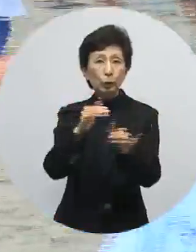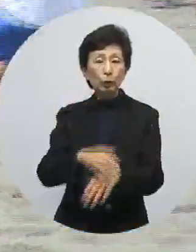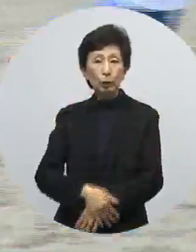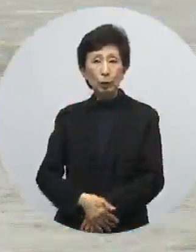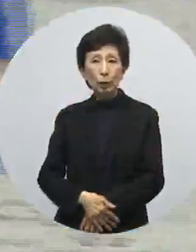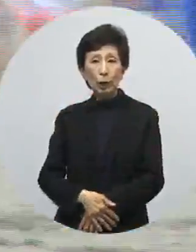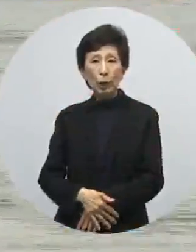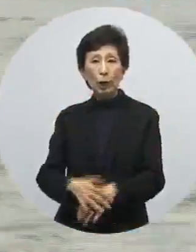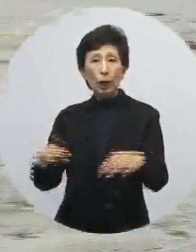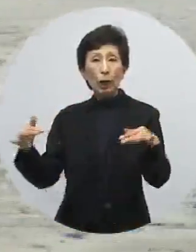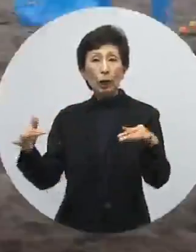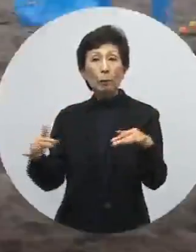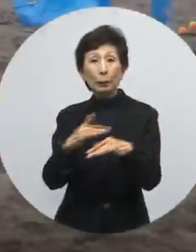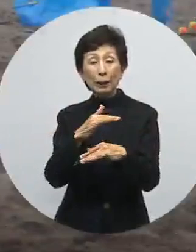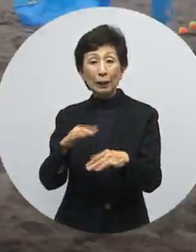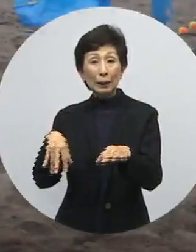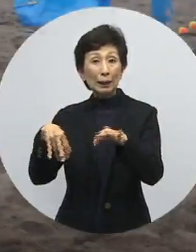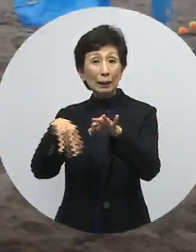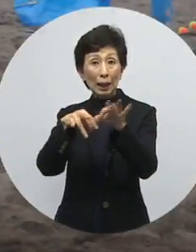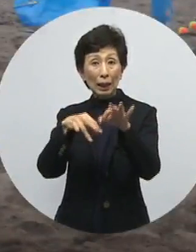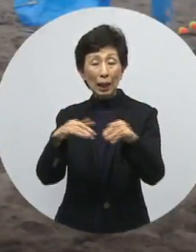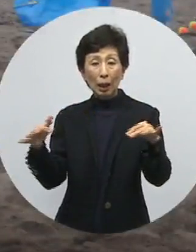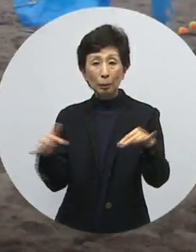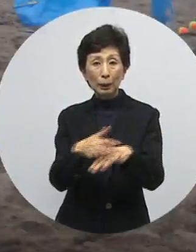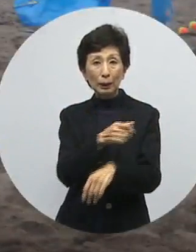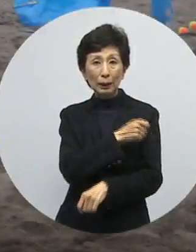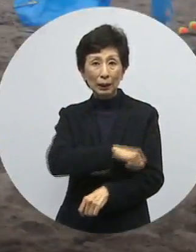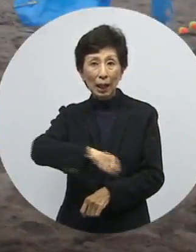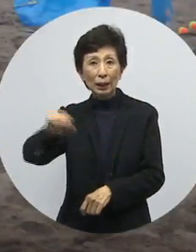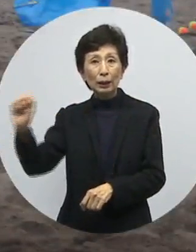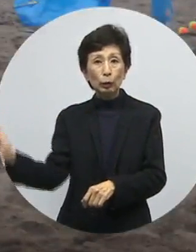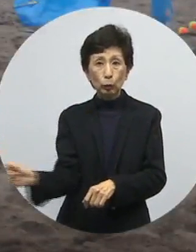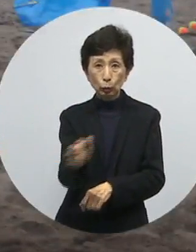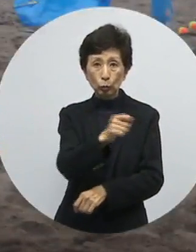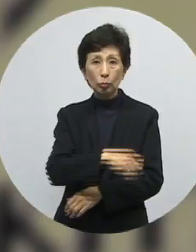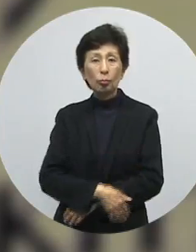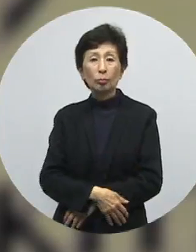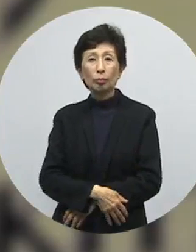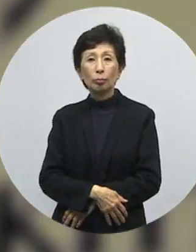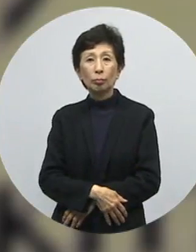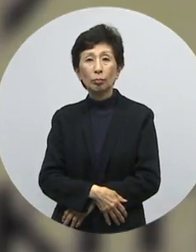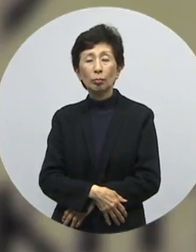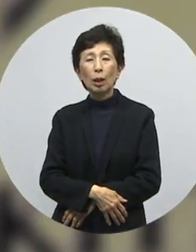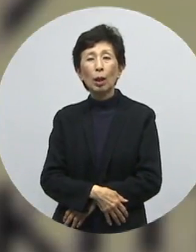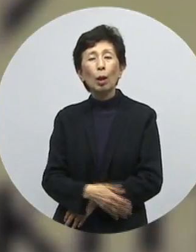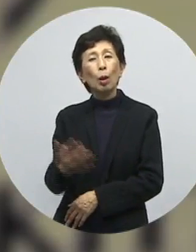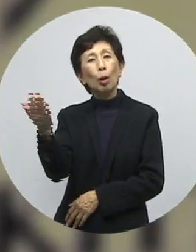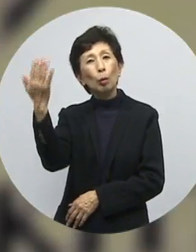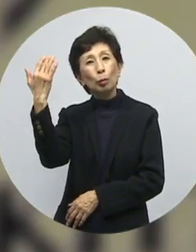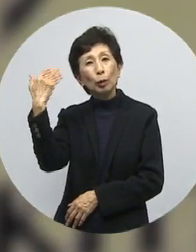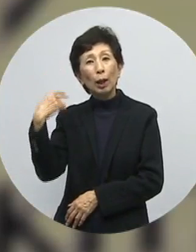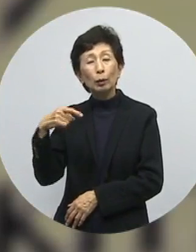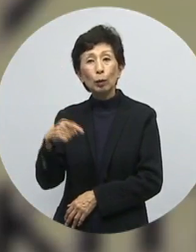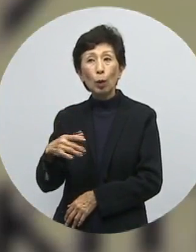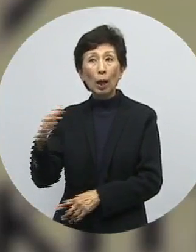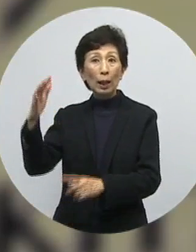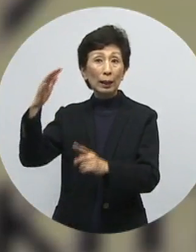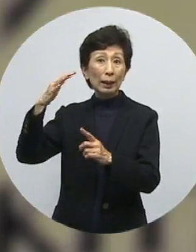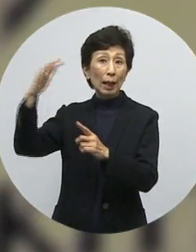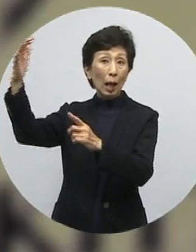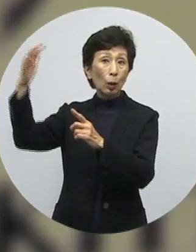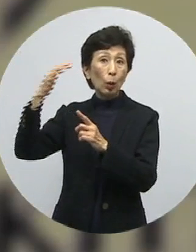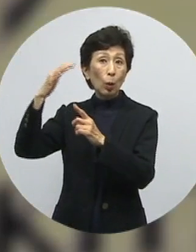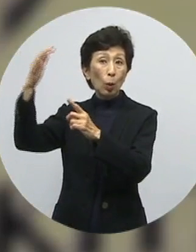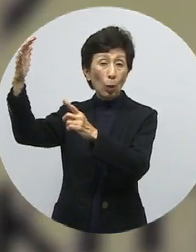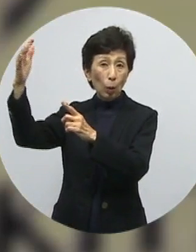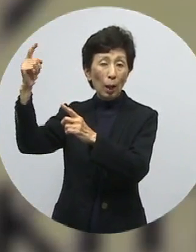ーチサッカー、ビーチテニス、それからあのここは昔あのタコ揚げも